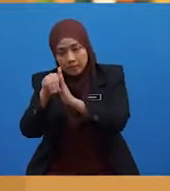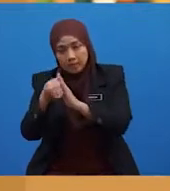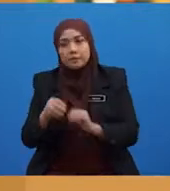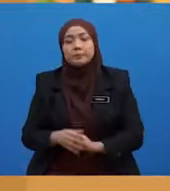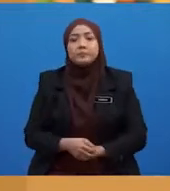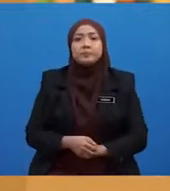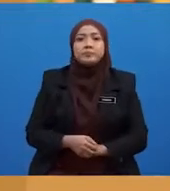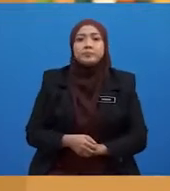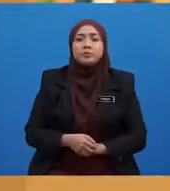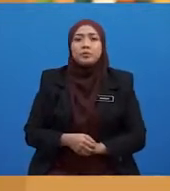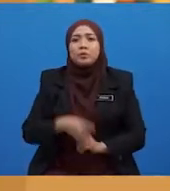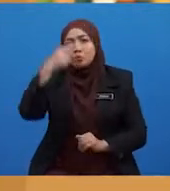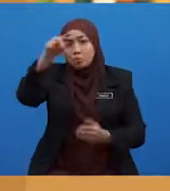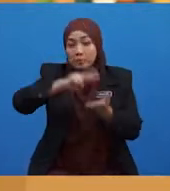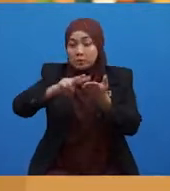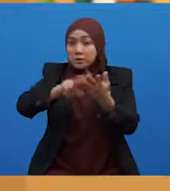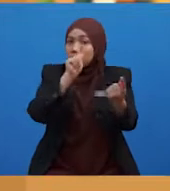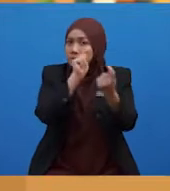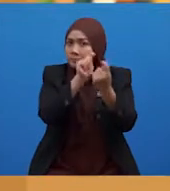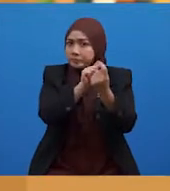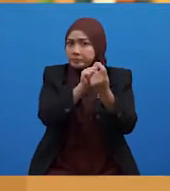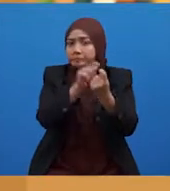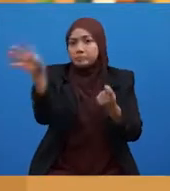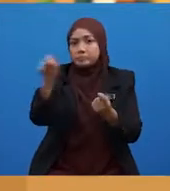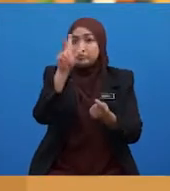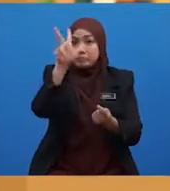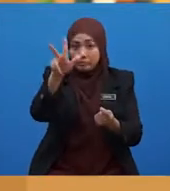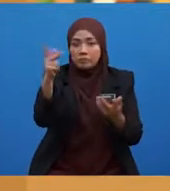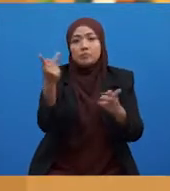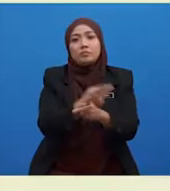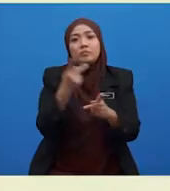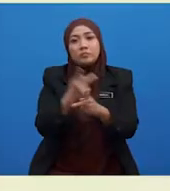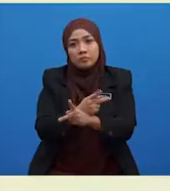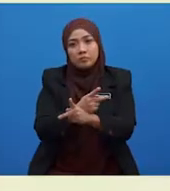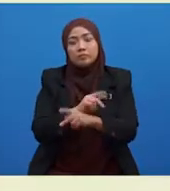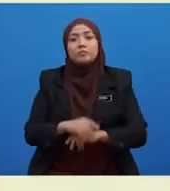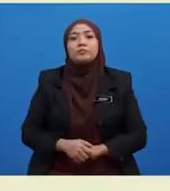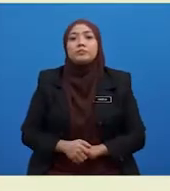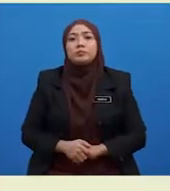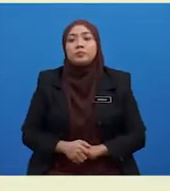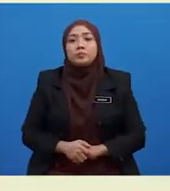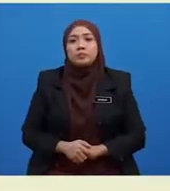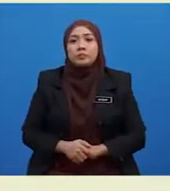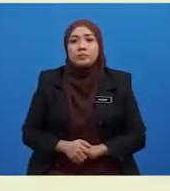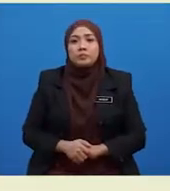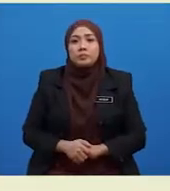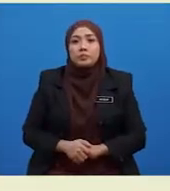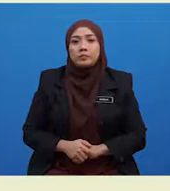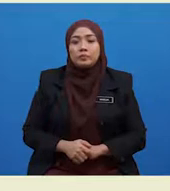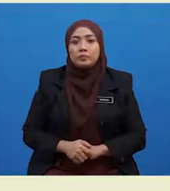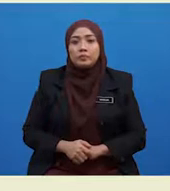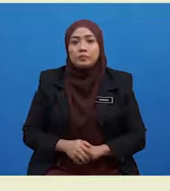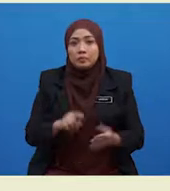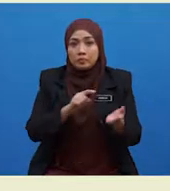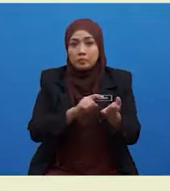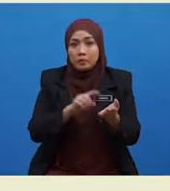mengambil bacaan yang tepat, ambil 3 kali bacaan dan dapatkan puratanya. Denyutan nadi paling banyak diukur adalah di